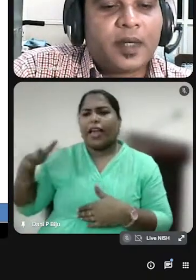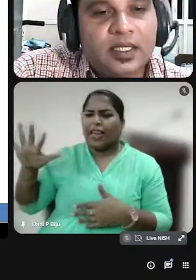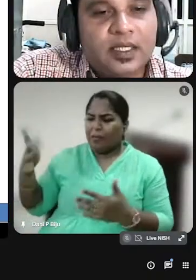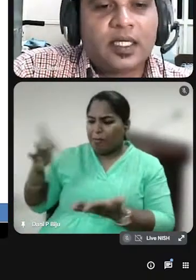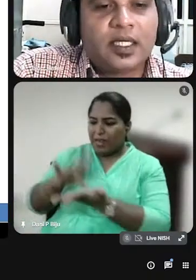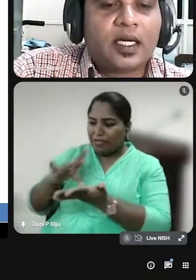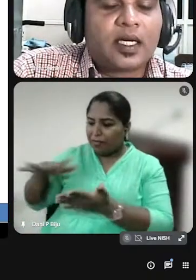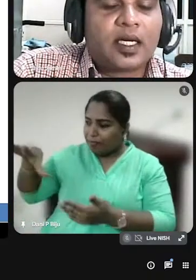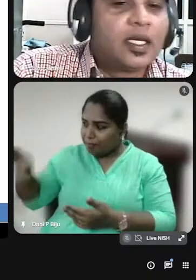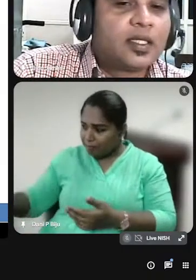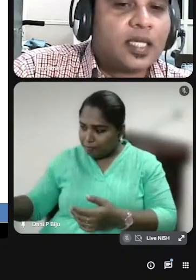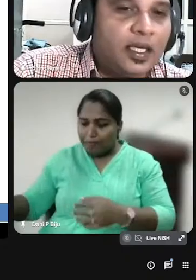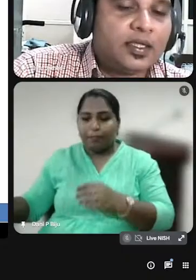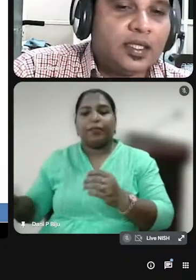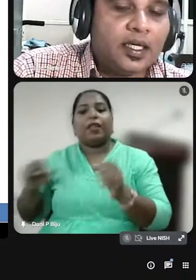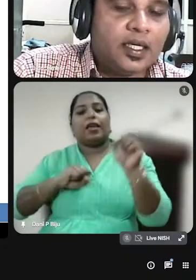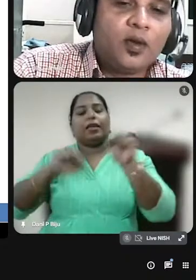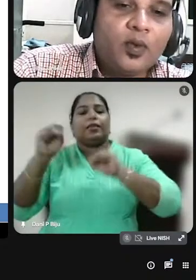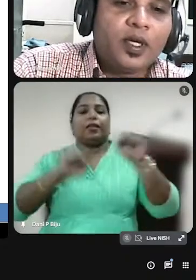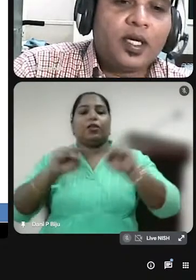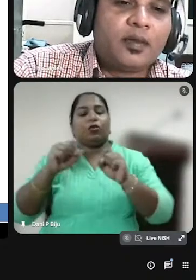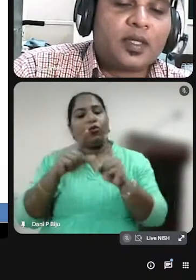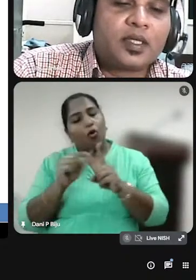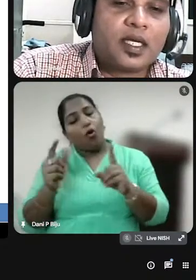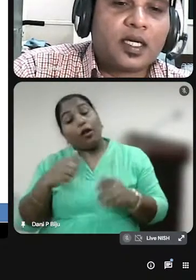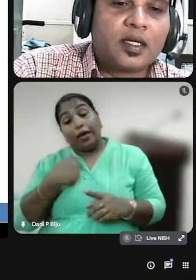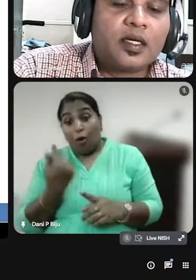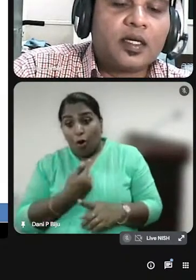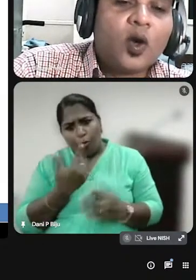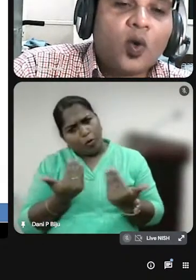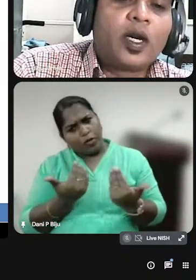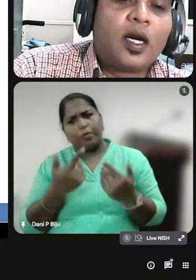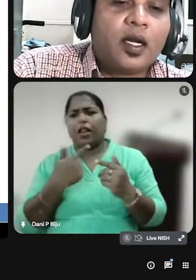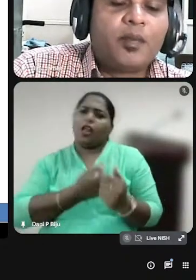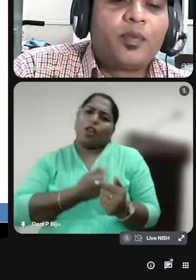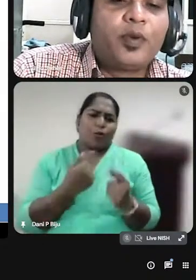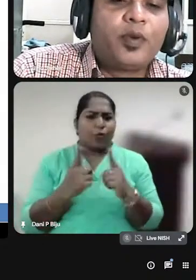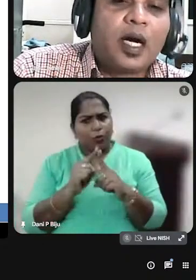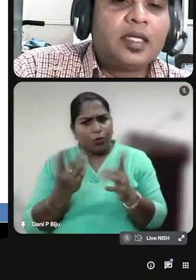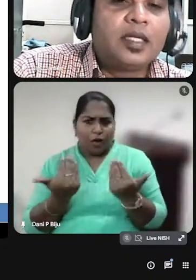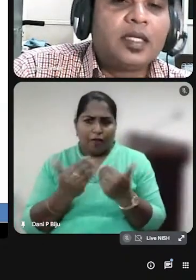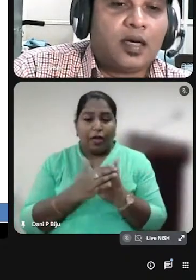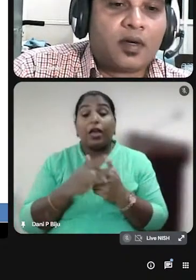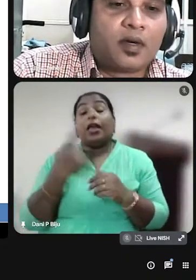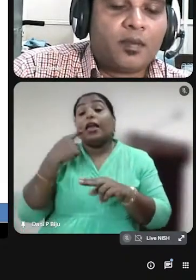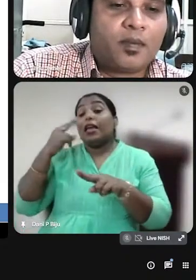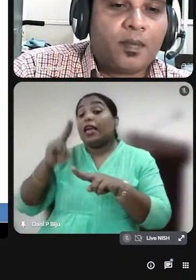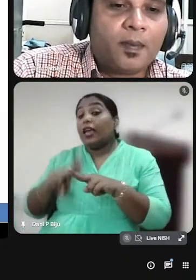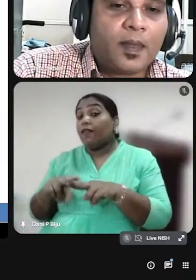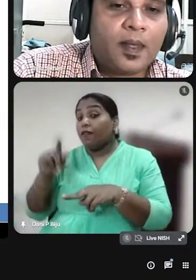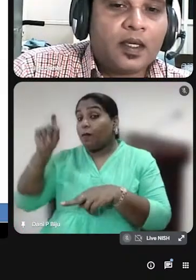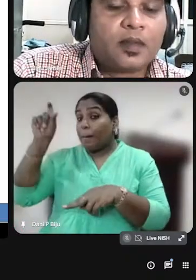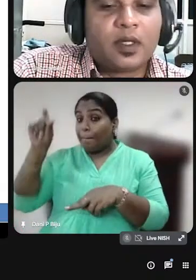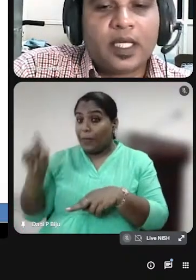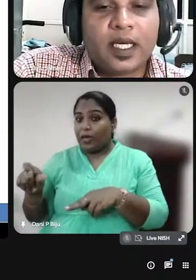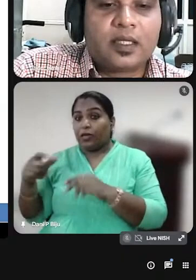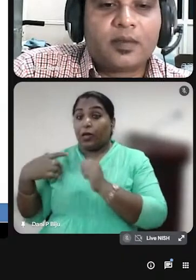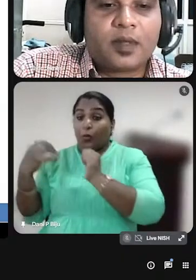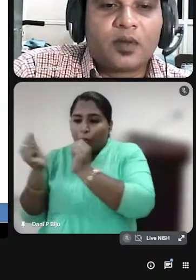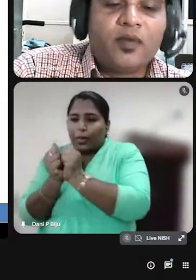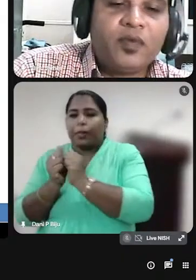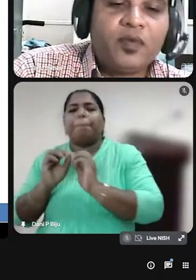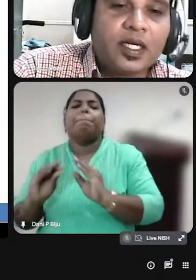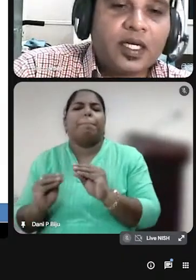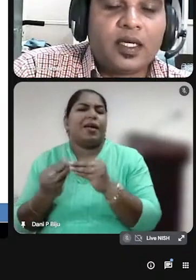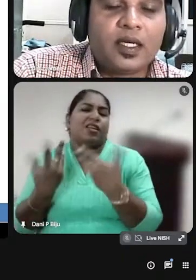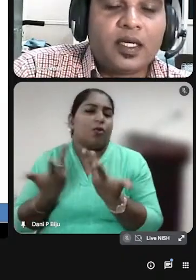ചെയ്യാൻ പറ്റുന്ന ആൾക്കാരാണെങ്കിൽ തനിയെ ചെയ്യുക. ഒരു കാര്യം മനസ്സിലാക്കുന്നത്, ഒരാൾ എപ്പോഴും അടുത്തുണ്ടാവണം. നേരത്തെ